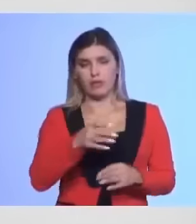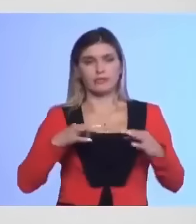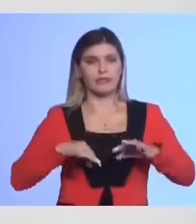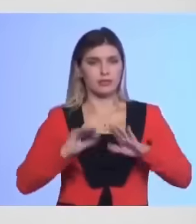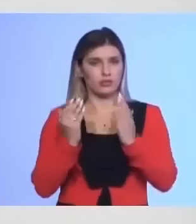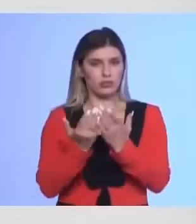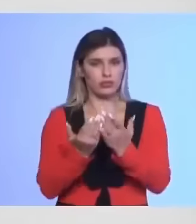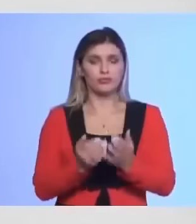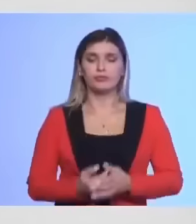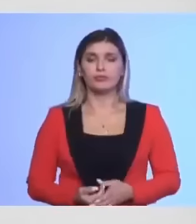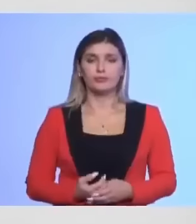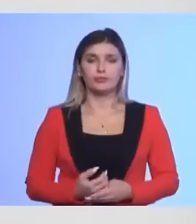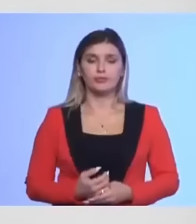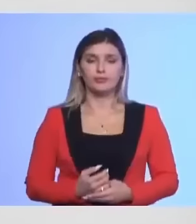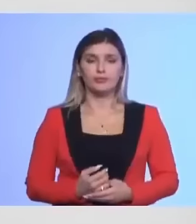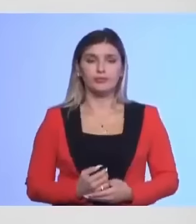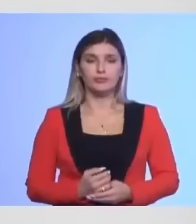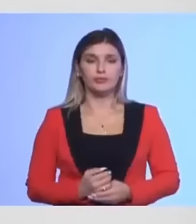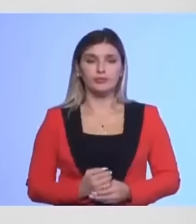e presidencës.